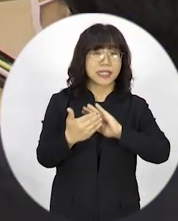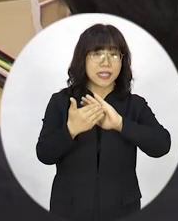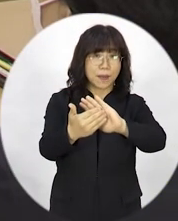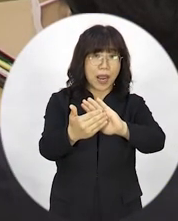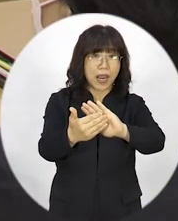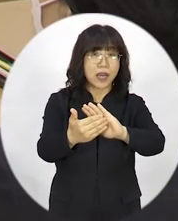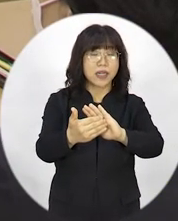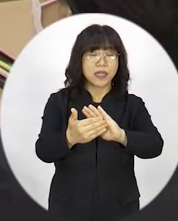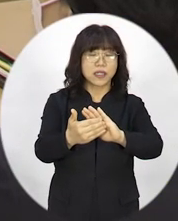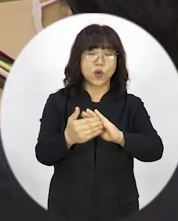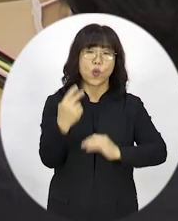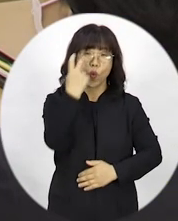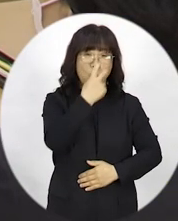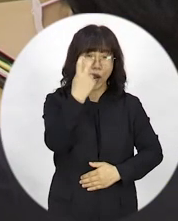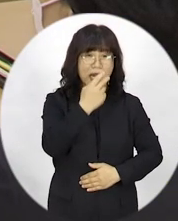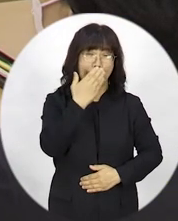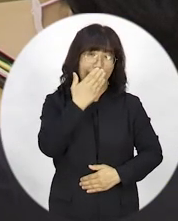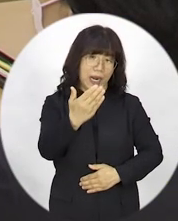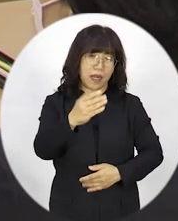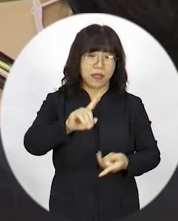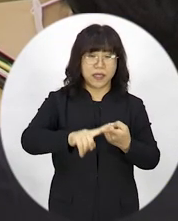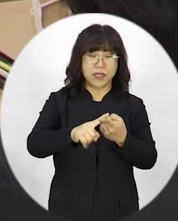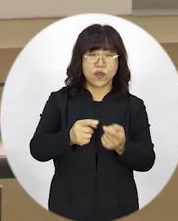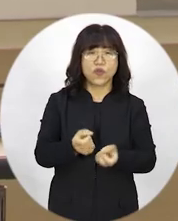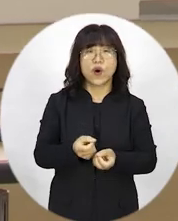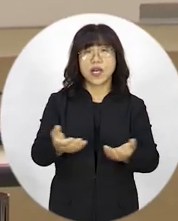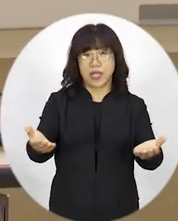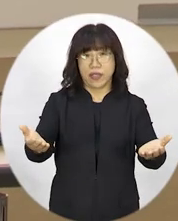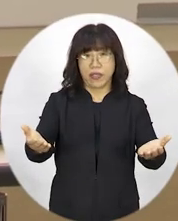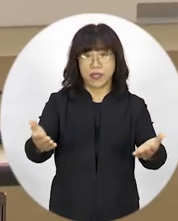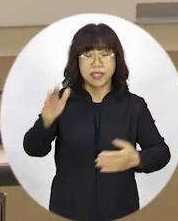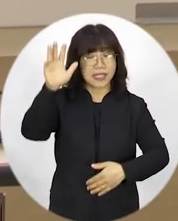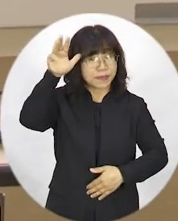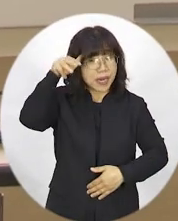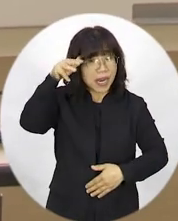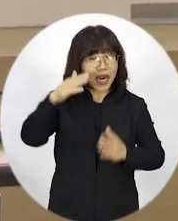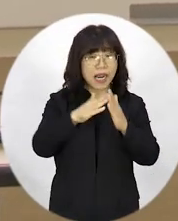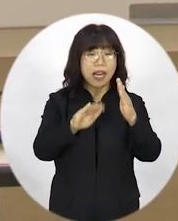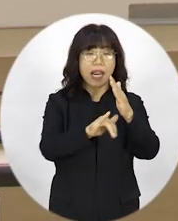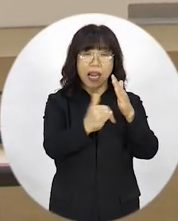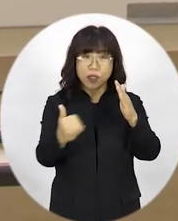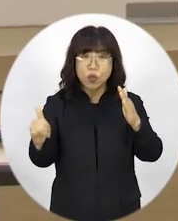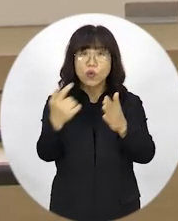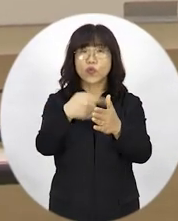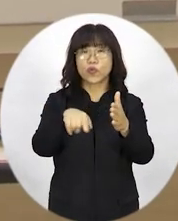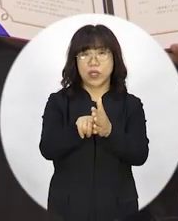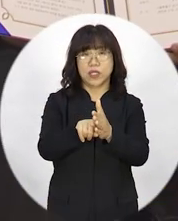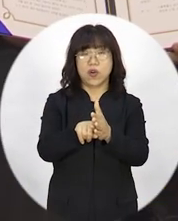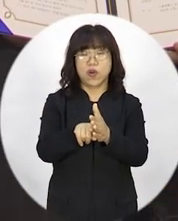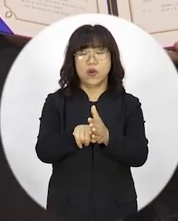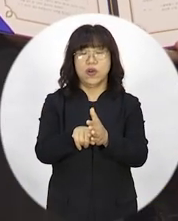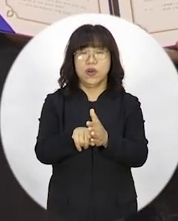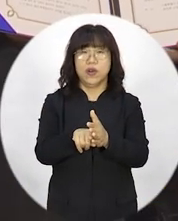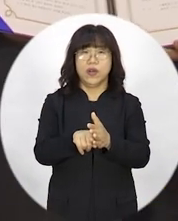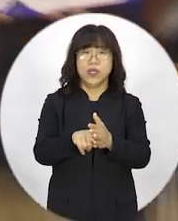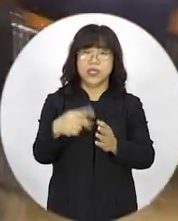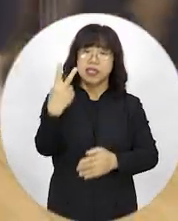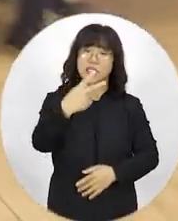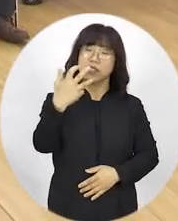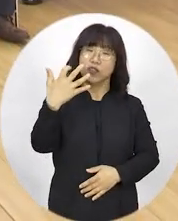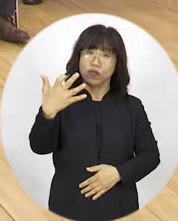치매 예방과 관리가 가능하다는 사회적 이해를 확산시키고 치매 환자와 가족들의 안전한 일상생활을 위해 조성하는